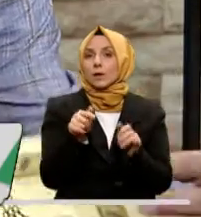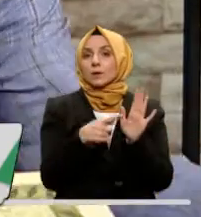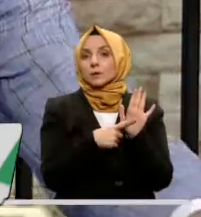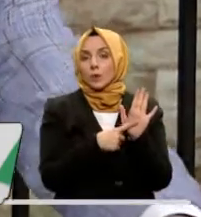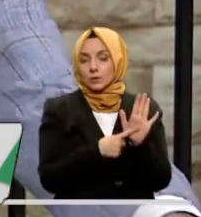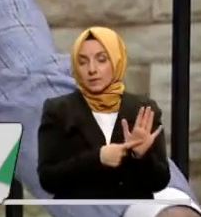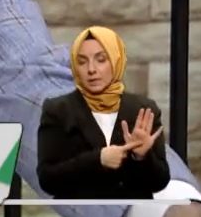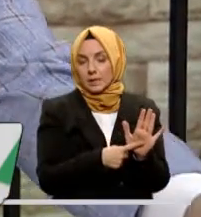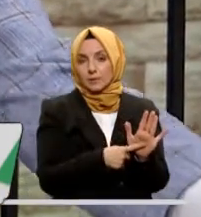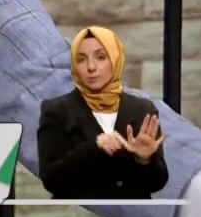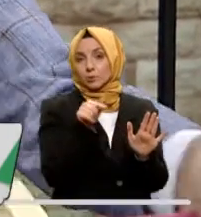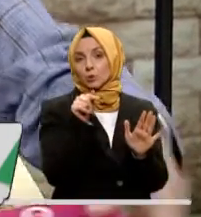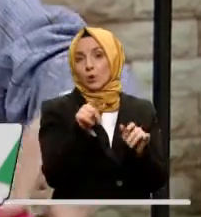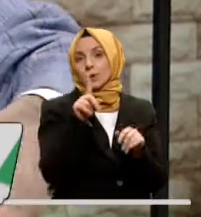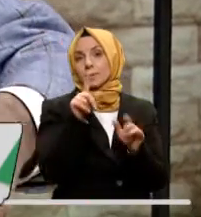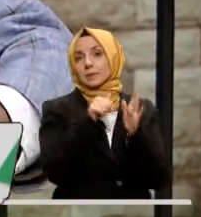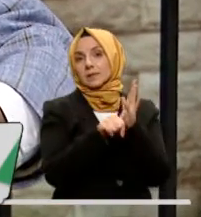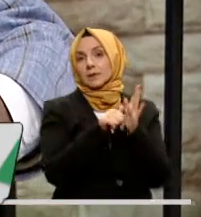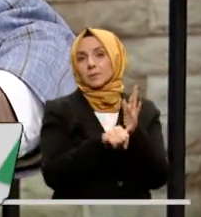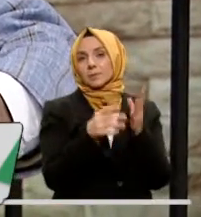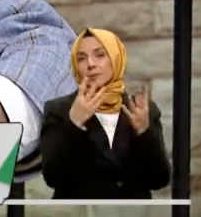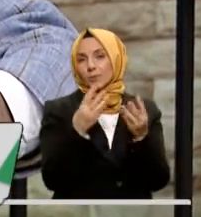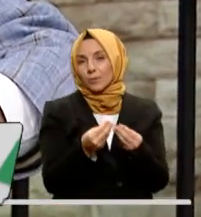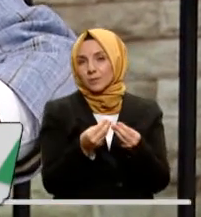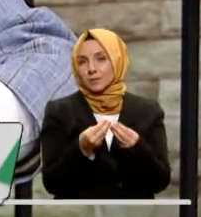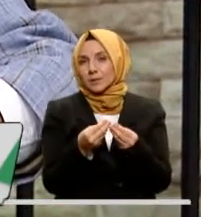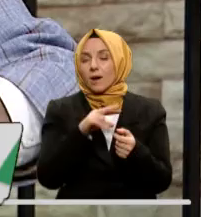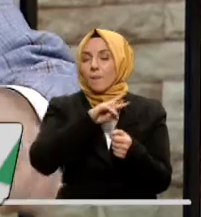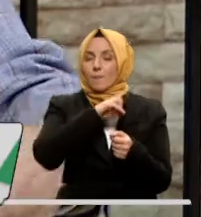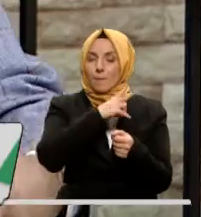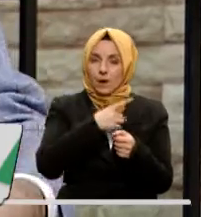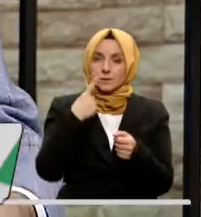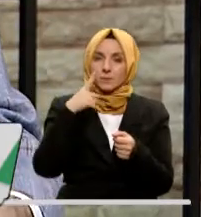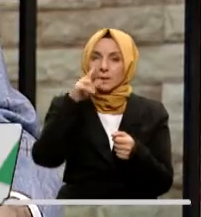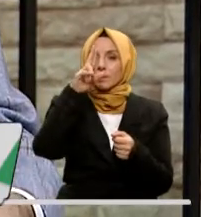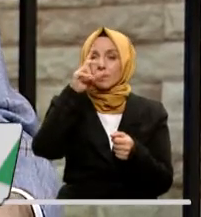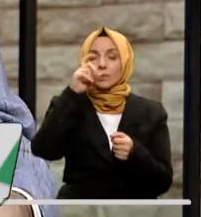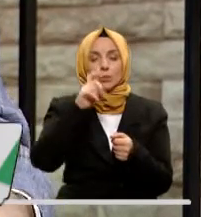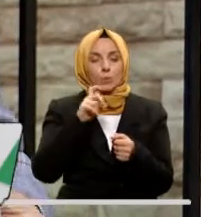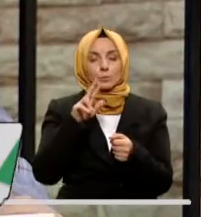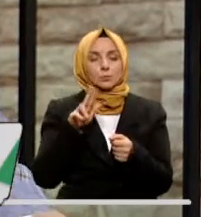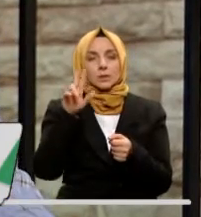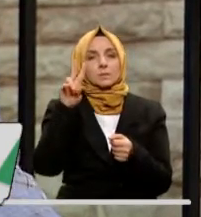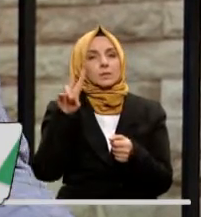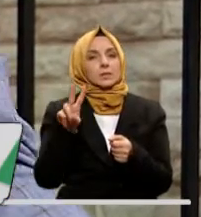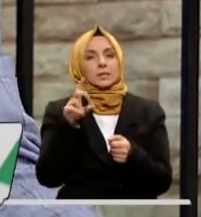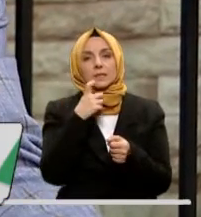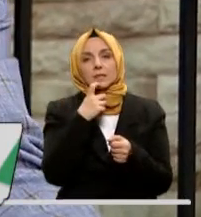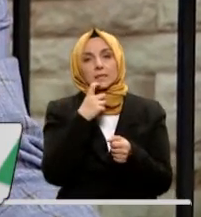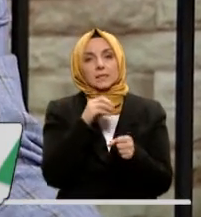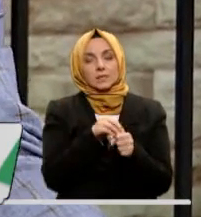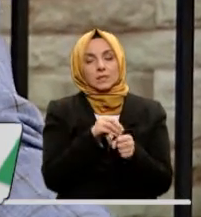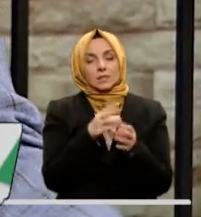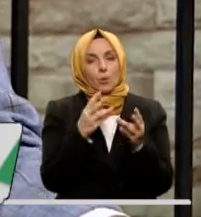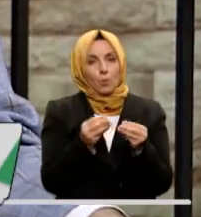şöyle bir Takvimin ortaya çıkması ancak maalesef 1972 yılında ortaya koymuşuz ve